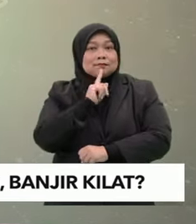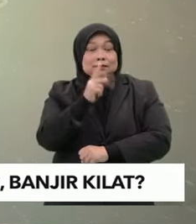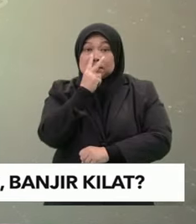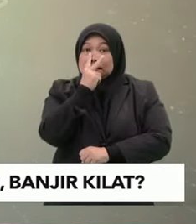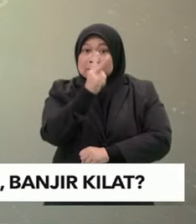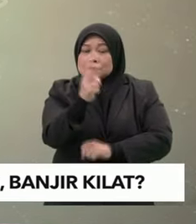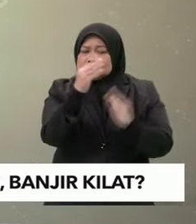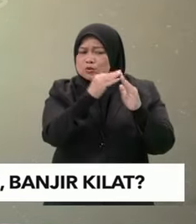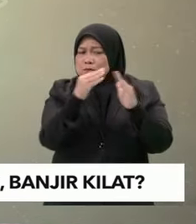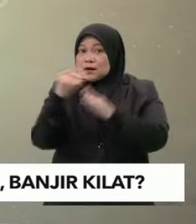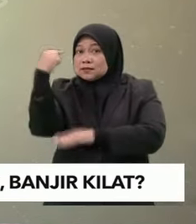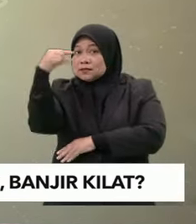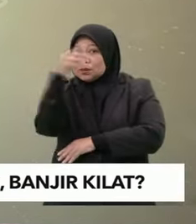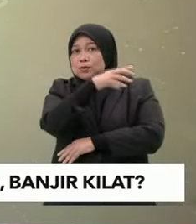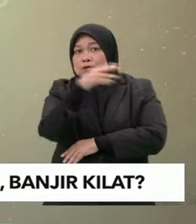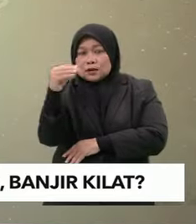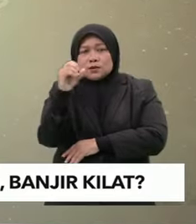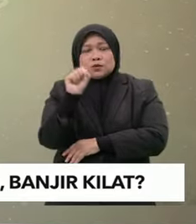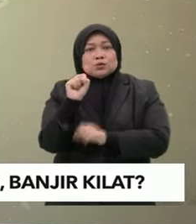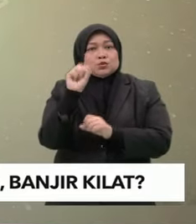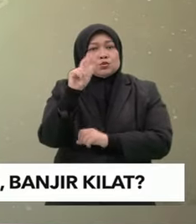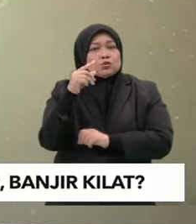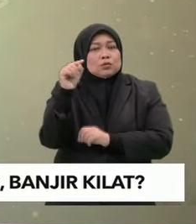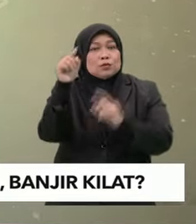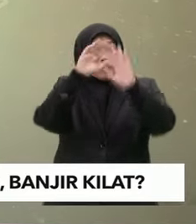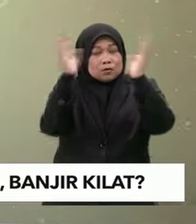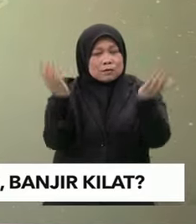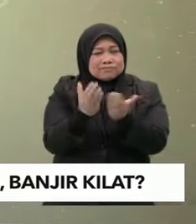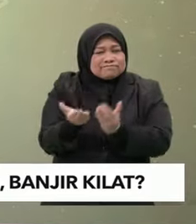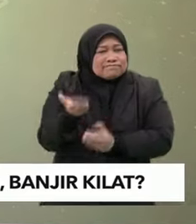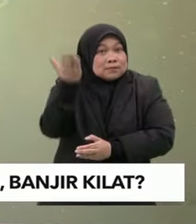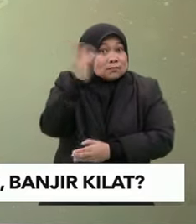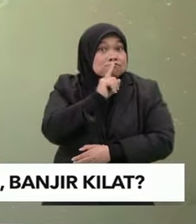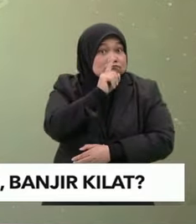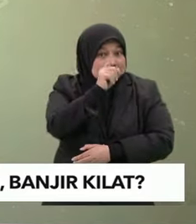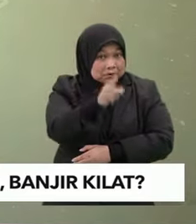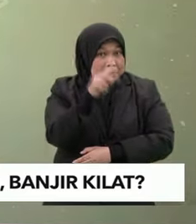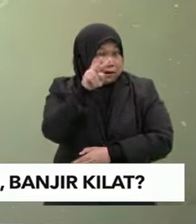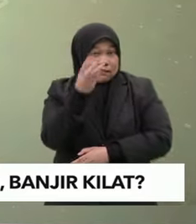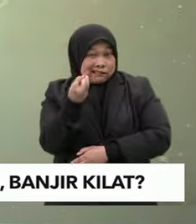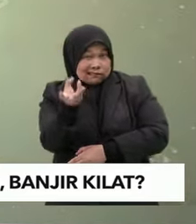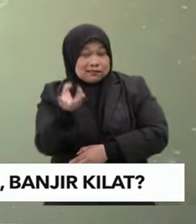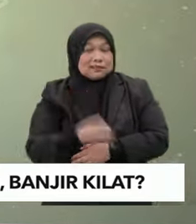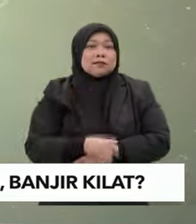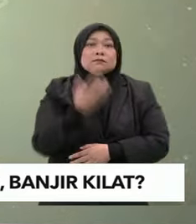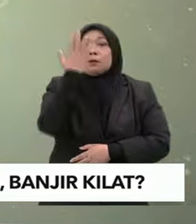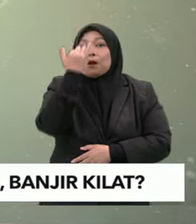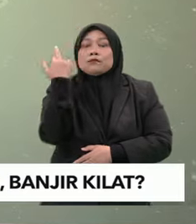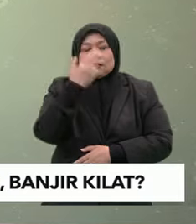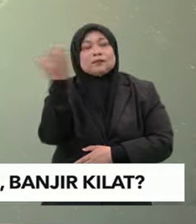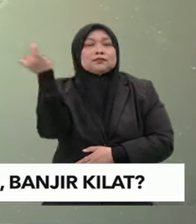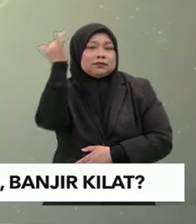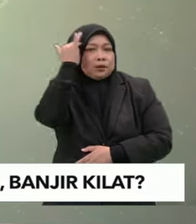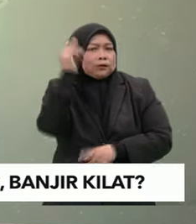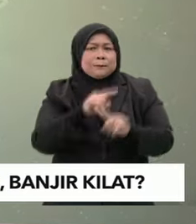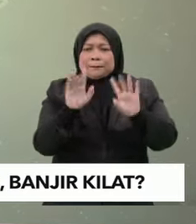Melihat kepada kesan rumah hijau dan suhu global yang meningkat saban tahun, adakah wajar isu ini dipandang enteng? Puncanya sudah diketahui,